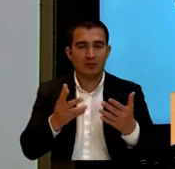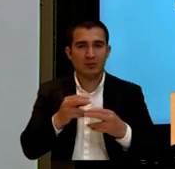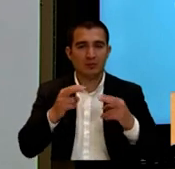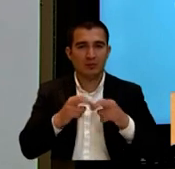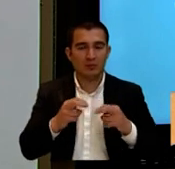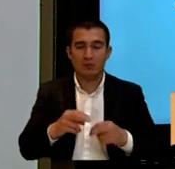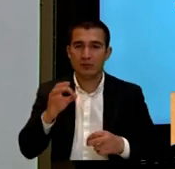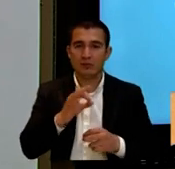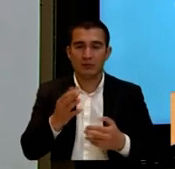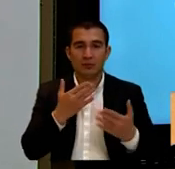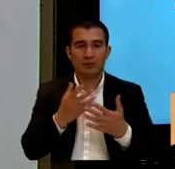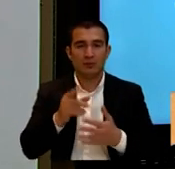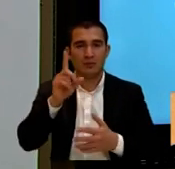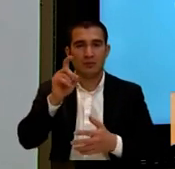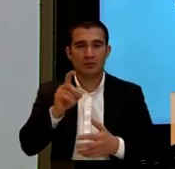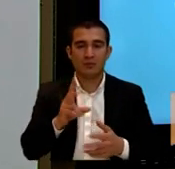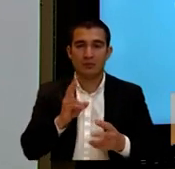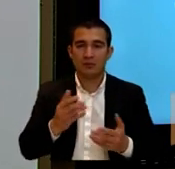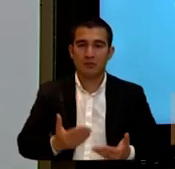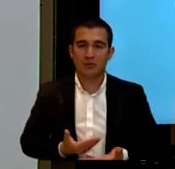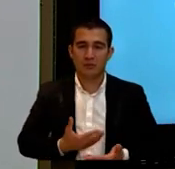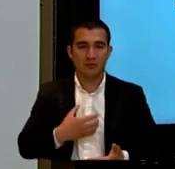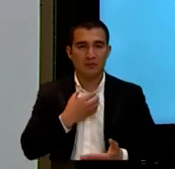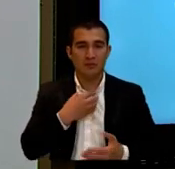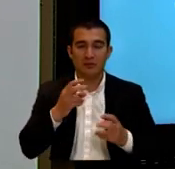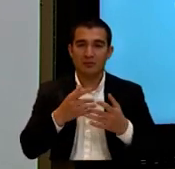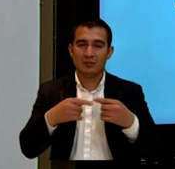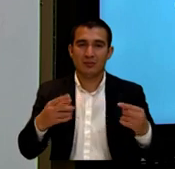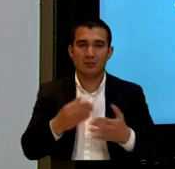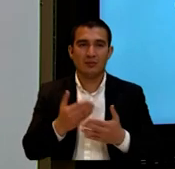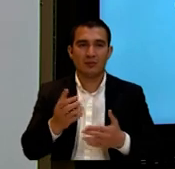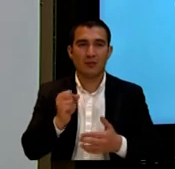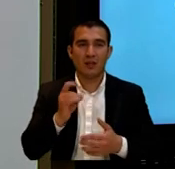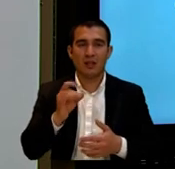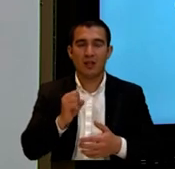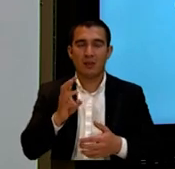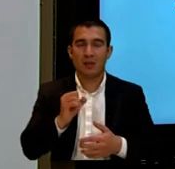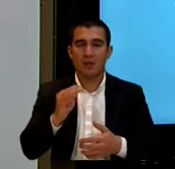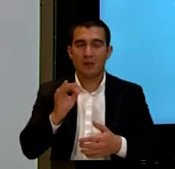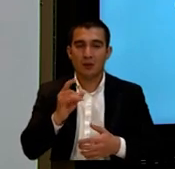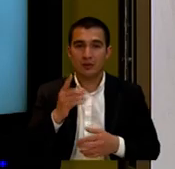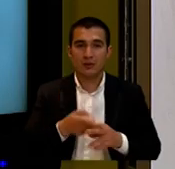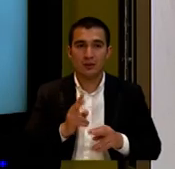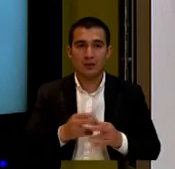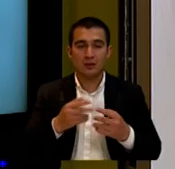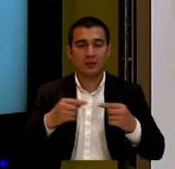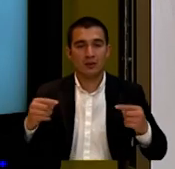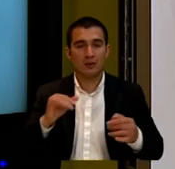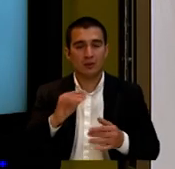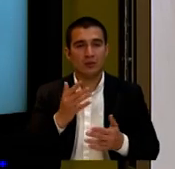Маунуғы есе, ұмұртқалы қайвалылар, мысалыды араморфоз ва идеоадаптацияларыны анық ләш.